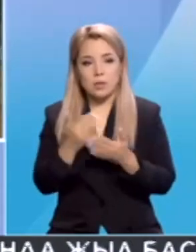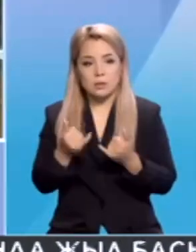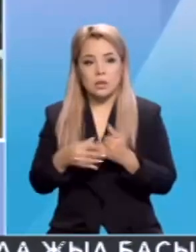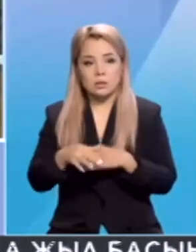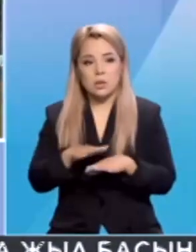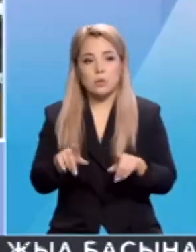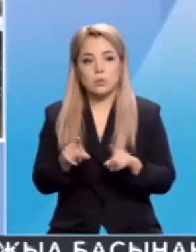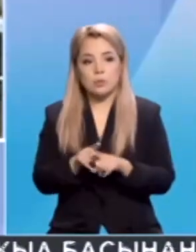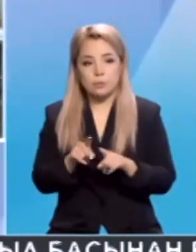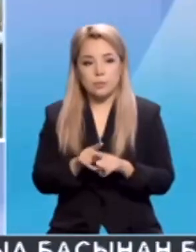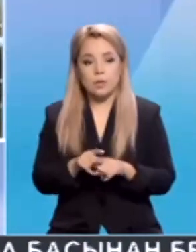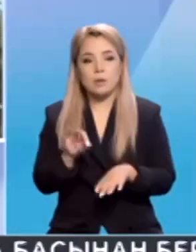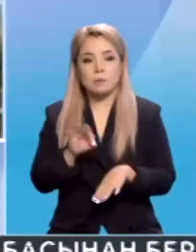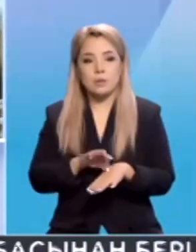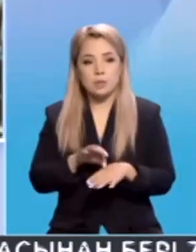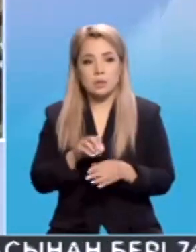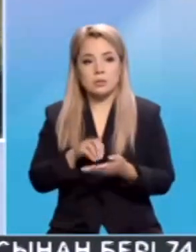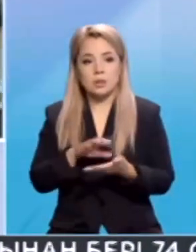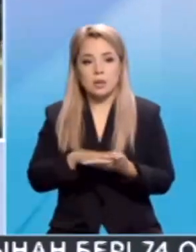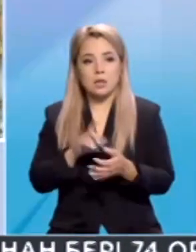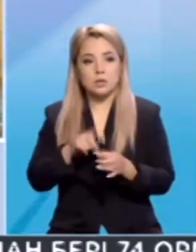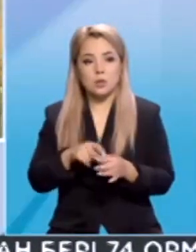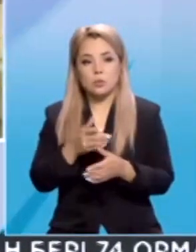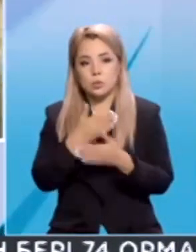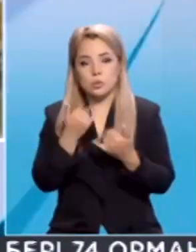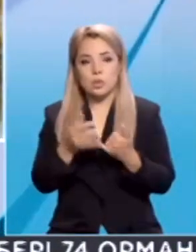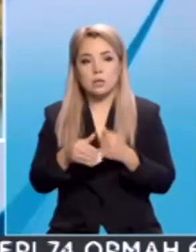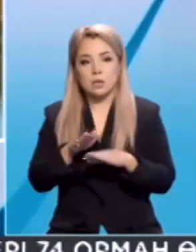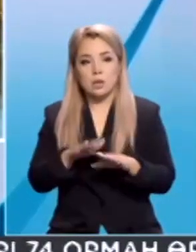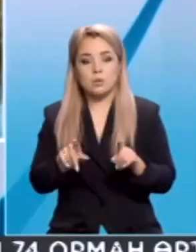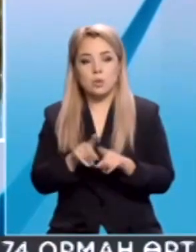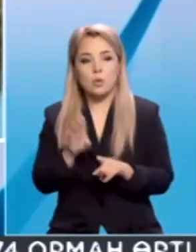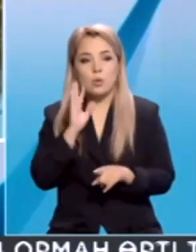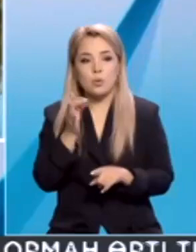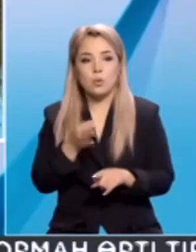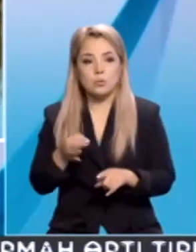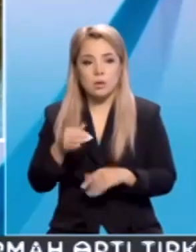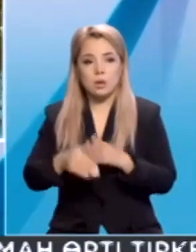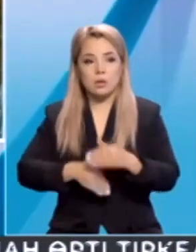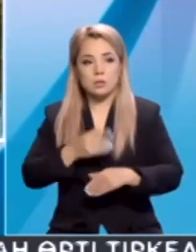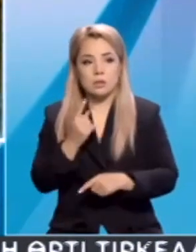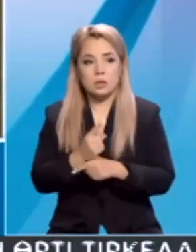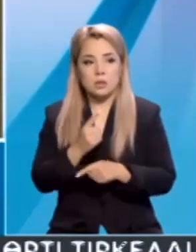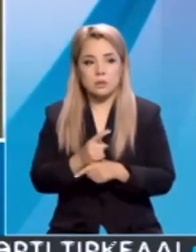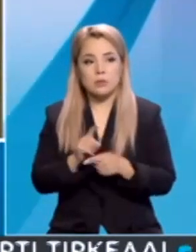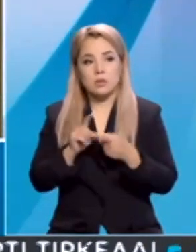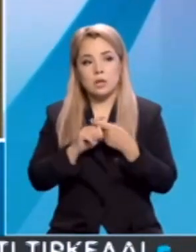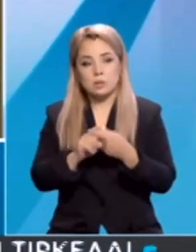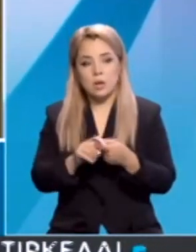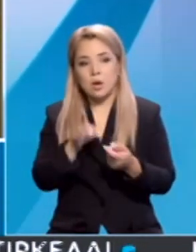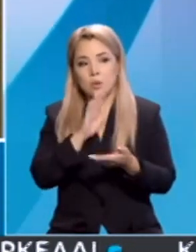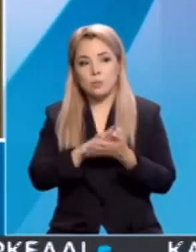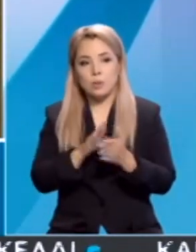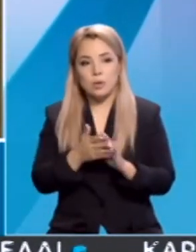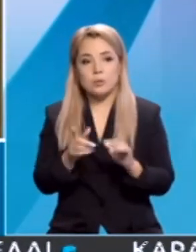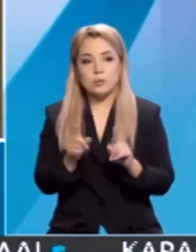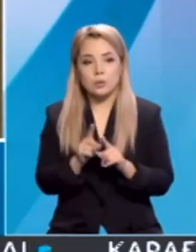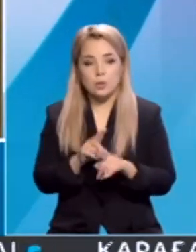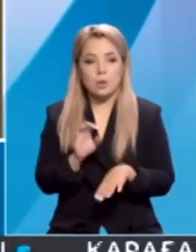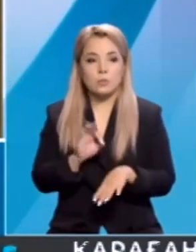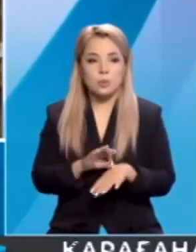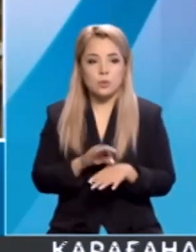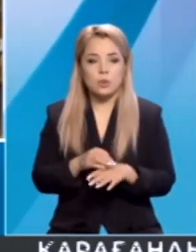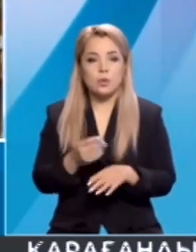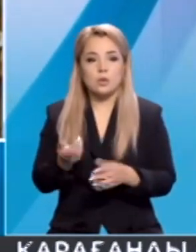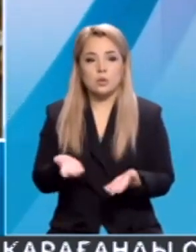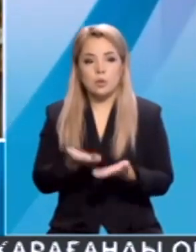қазір тырысқақ ауруы тіркелмеген. Ал өңірдегі өзен көлдерге суға түсіп, осы қоздырғышты жұқтырған уақыттың өзінде де ауру